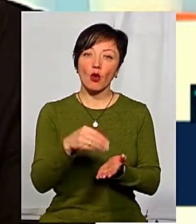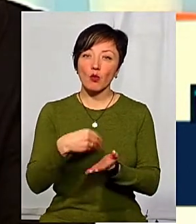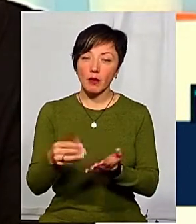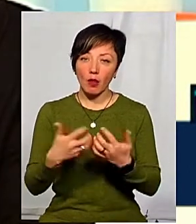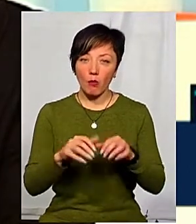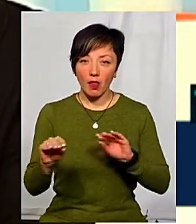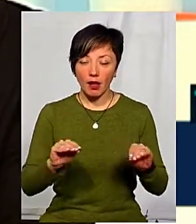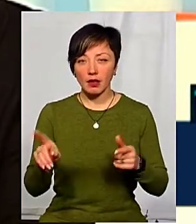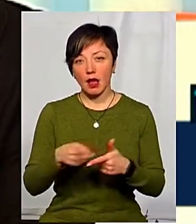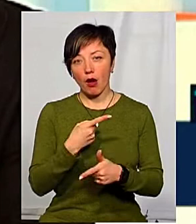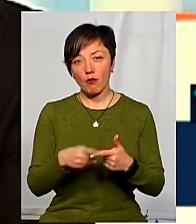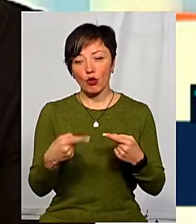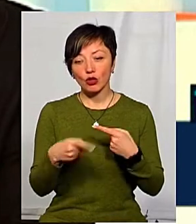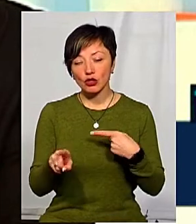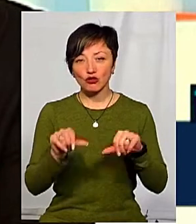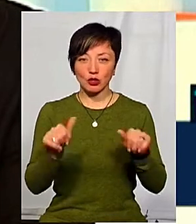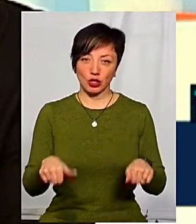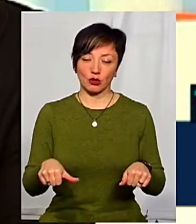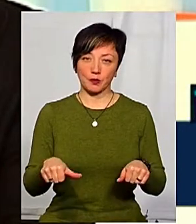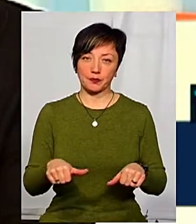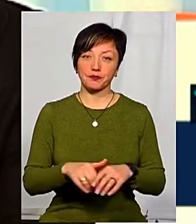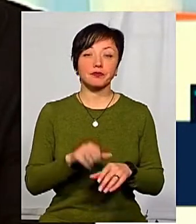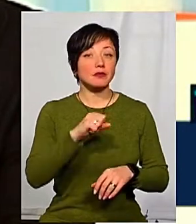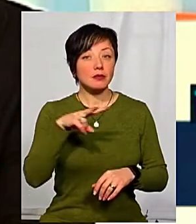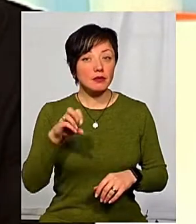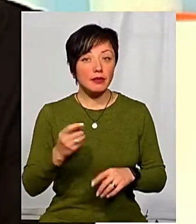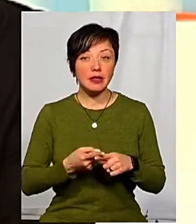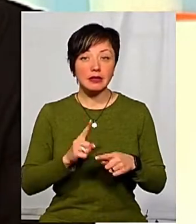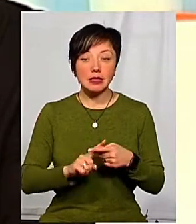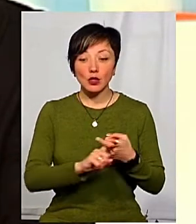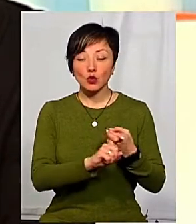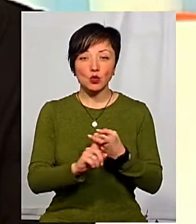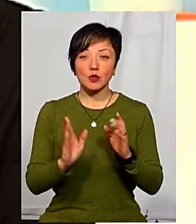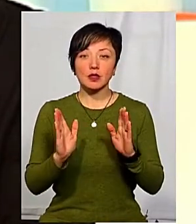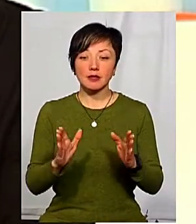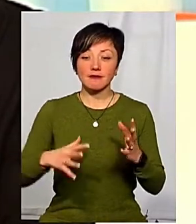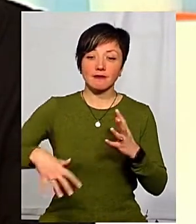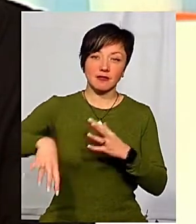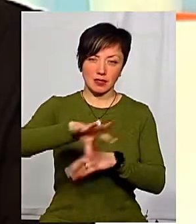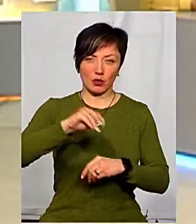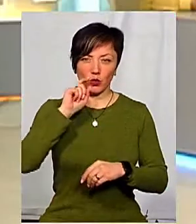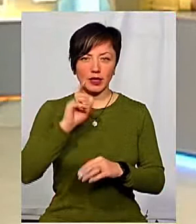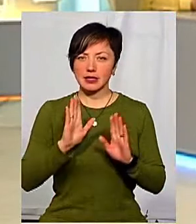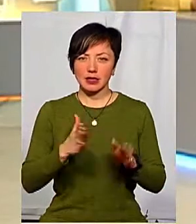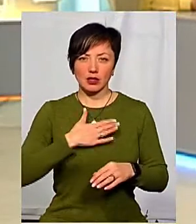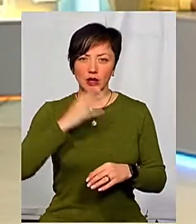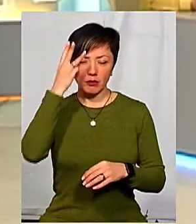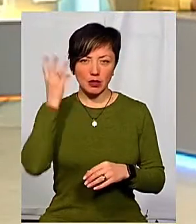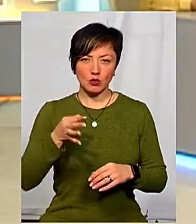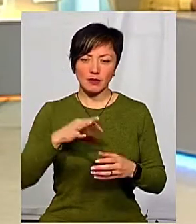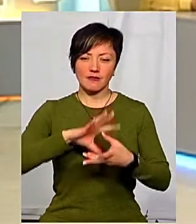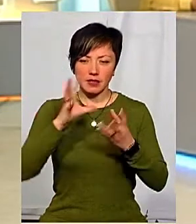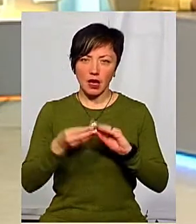закупити обладнання або іншим чином. Тобто, але це стосується виключно всієї України, тобто це не по